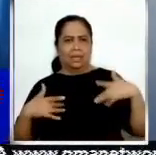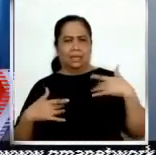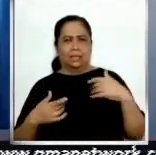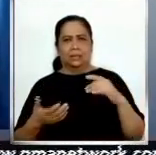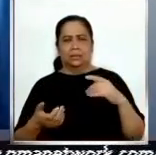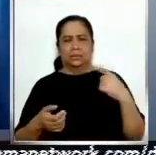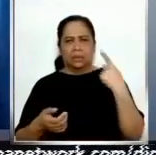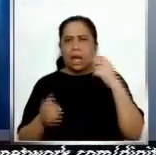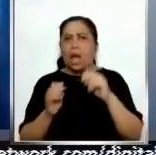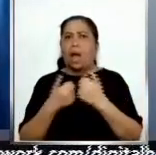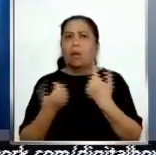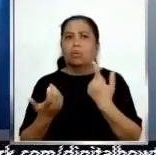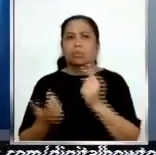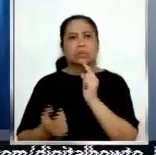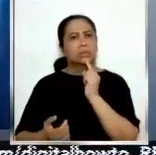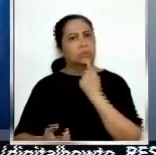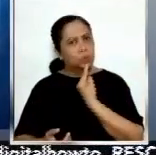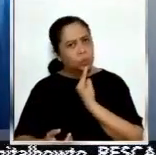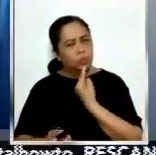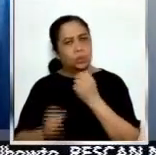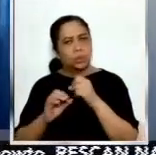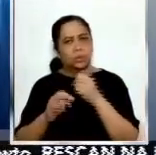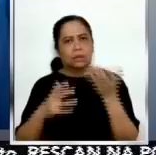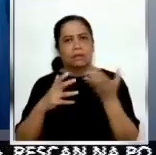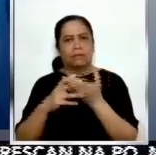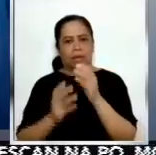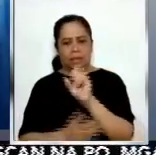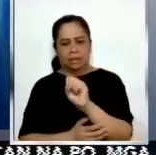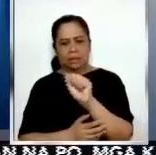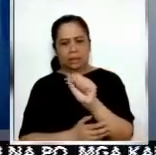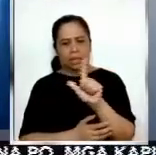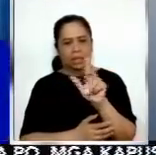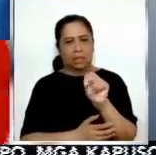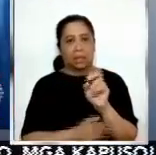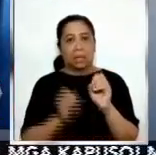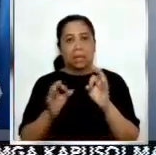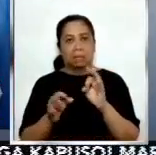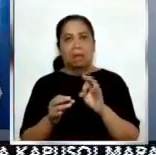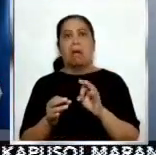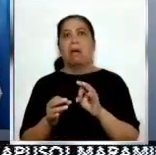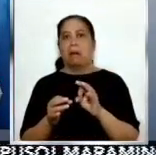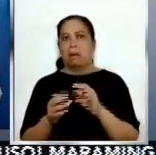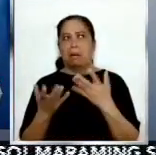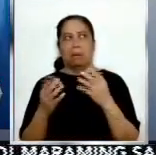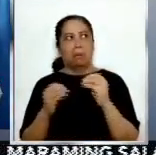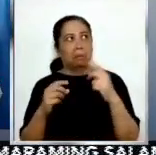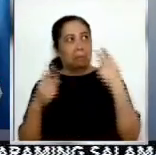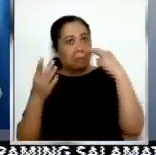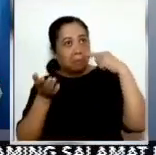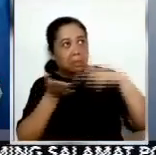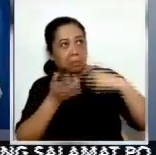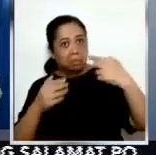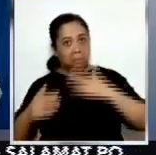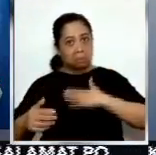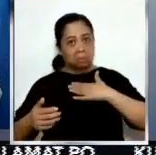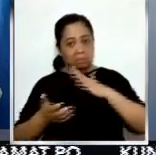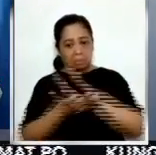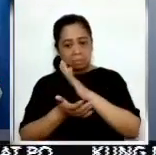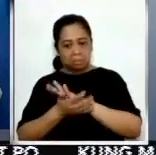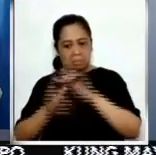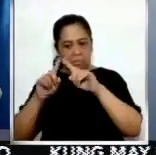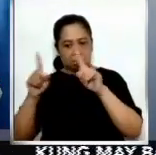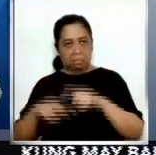mga public officials ang pagpa-file ng kanilang SALN kung naiisip naman nila wala namang mag-check kung totoo eh. Hindi naman magkakaroon